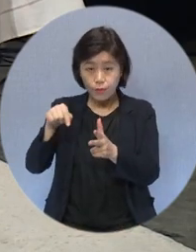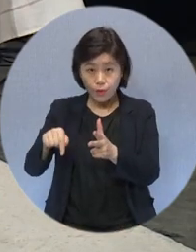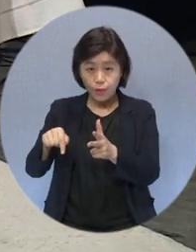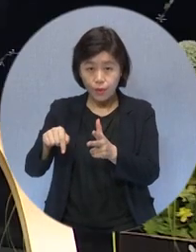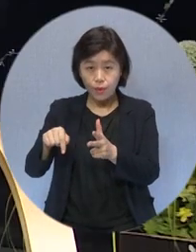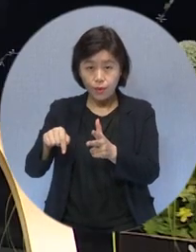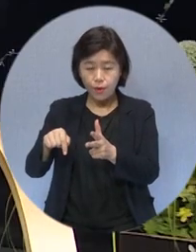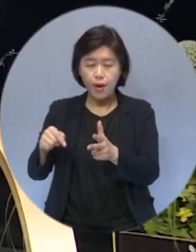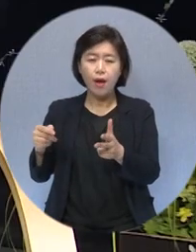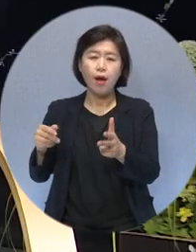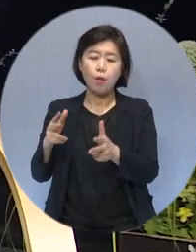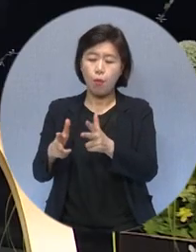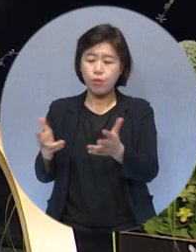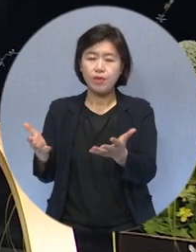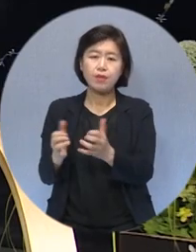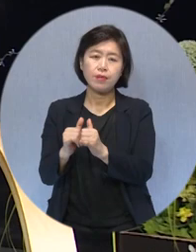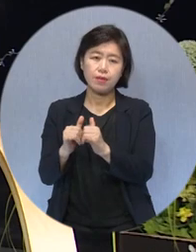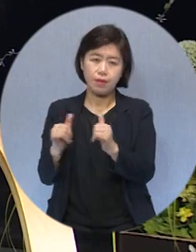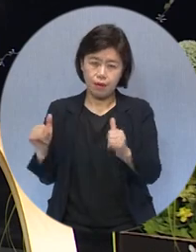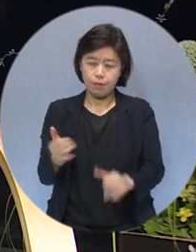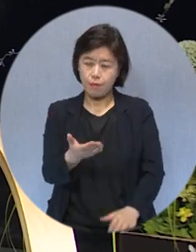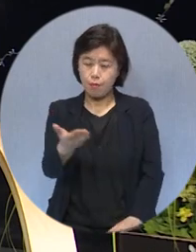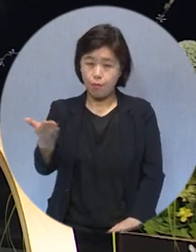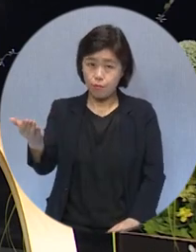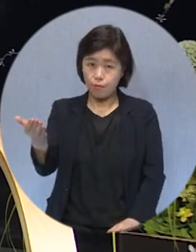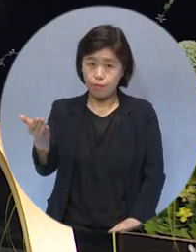현대인 여러분, 주위를 둘러보십시오.